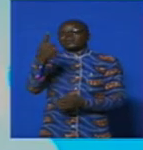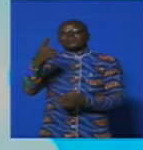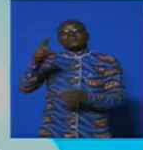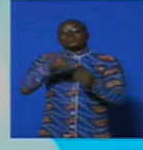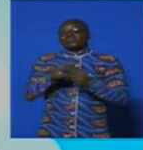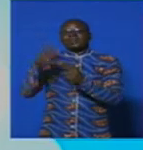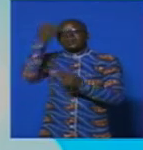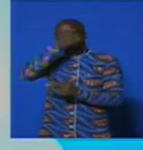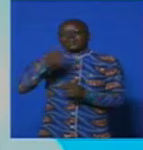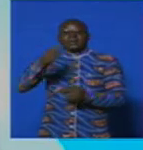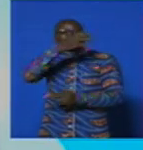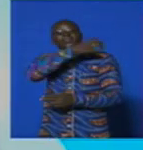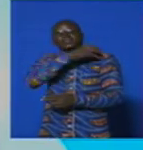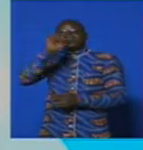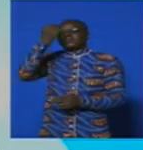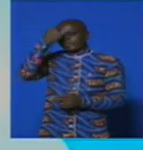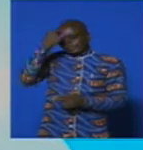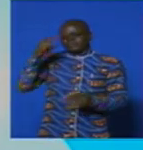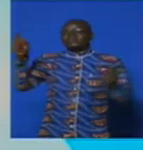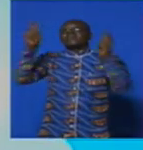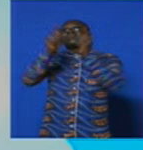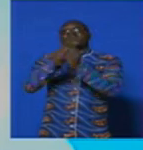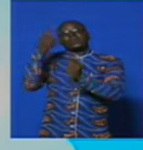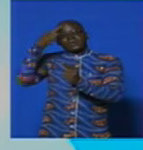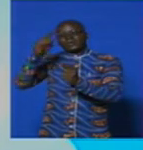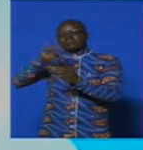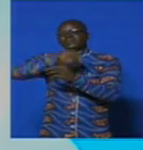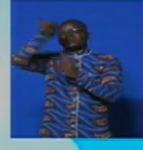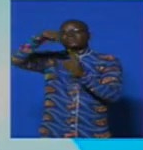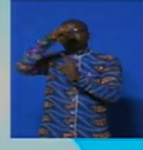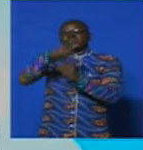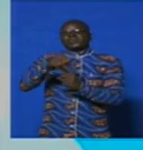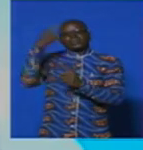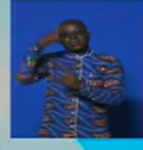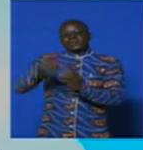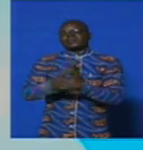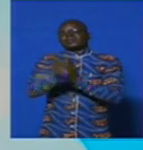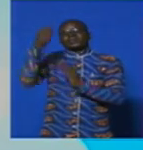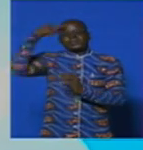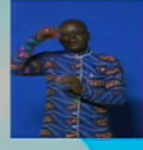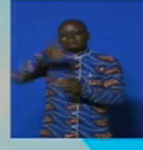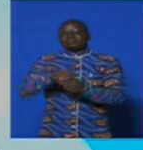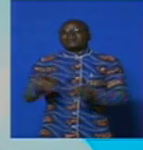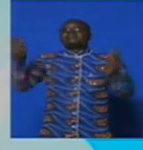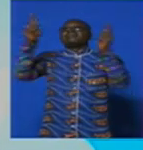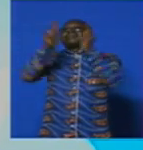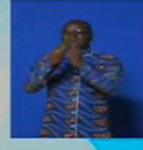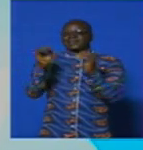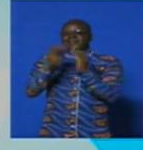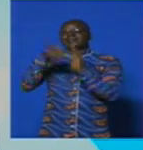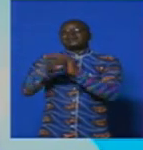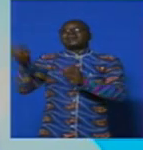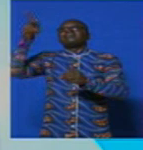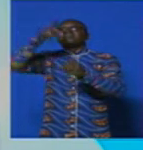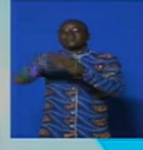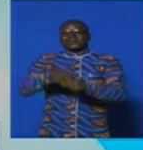chefs d'État du G5 Sahel se sont retrouvés pour un sommet extraordinaire à Nouakchott. La réunion a également connu la participation du président